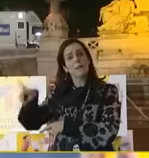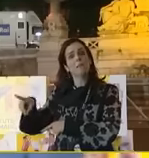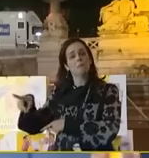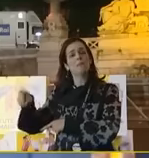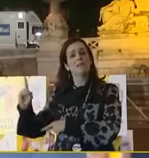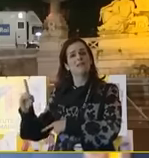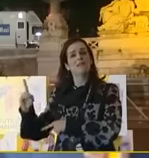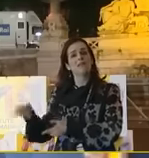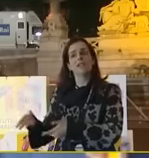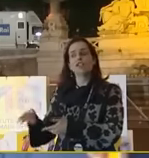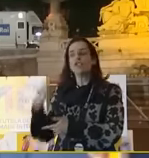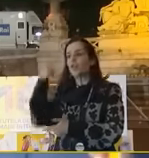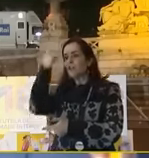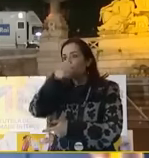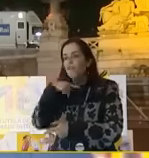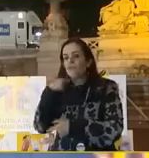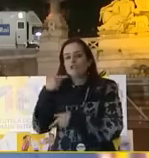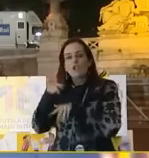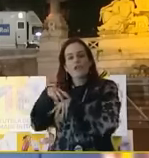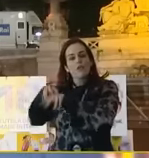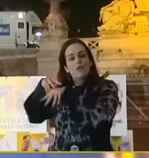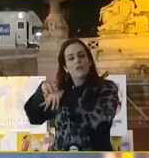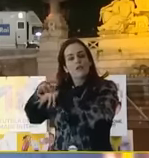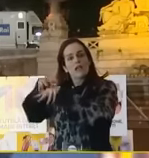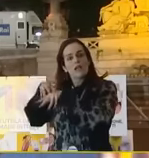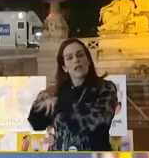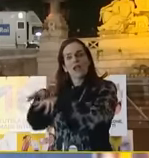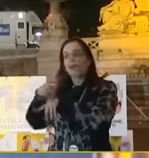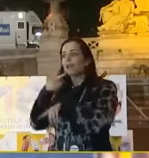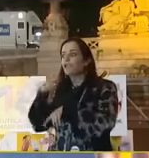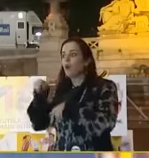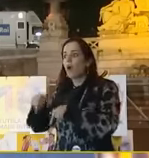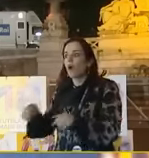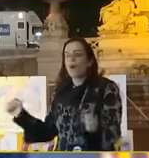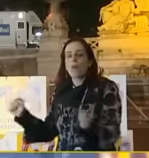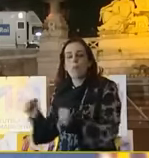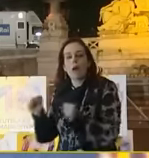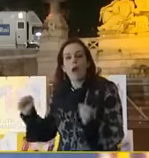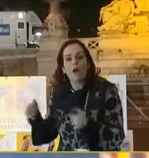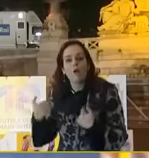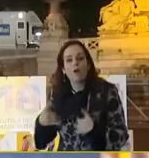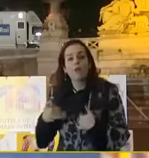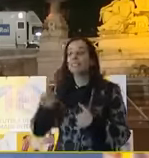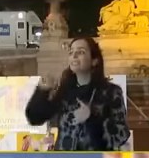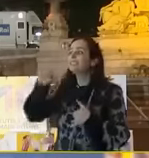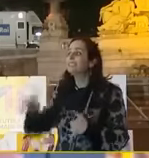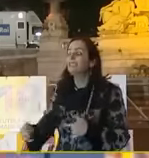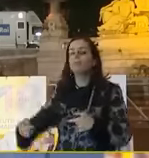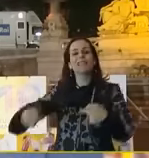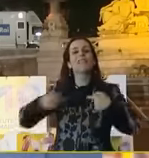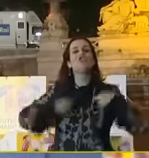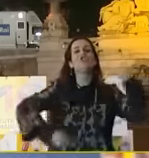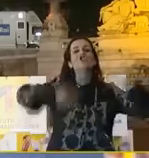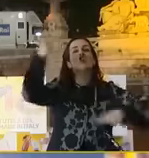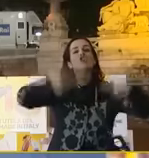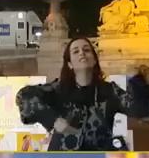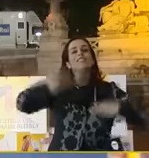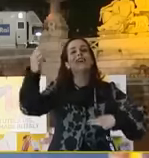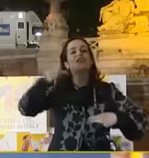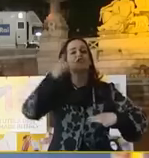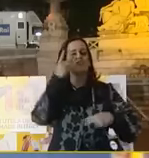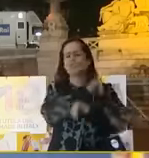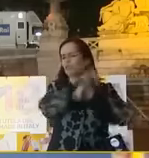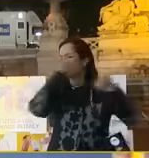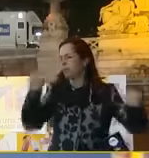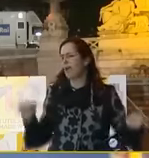Facce da funerale di Lenin, che succede? Qua ci fanno il cappotto, sì, perché guardate, io i sondaggi non l'ho mai visti perché ci hanno preso un sacco